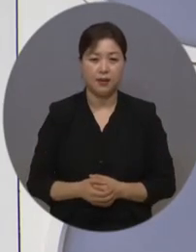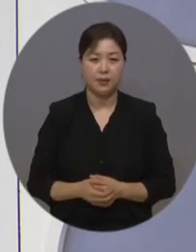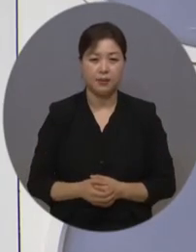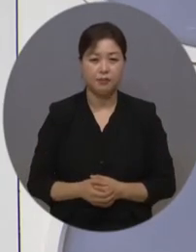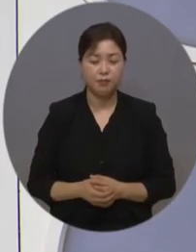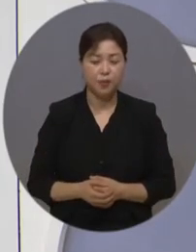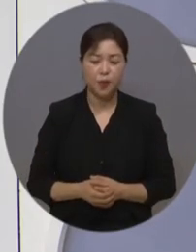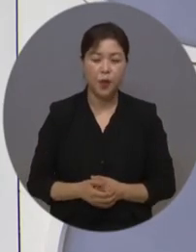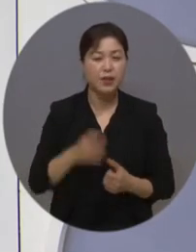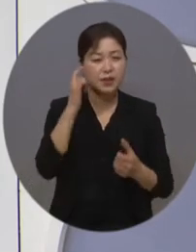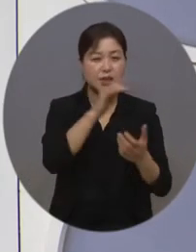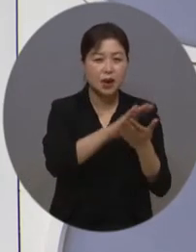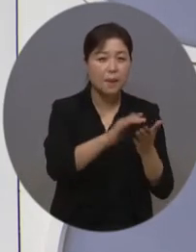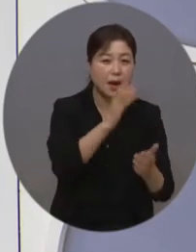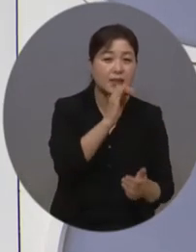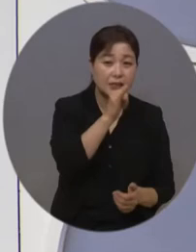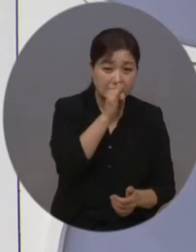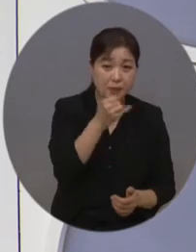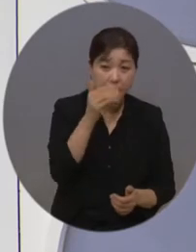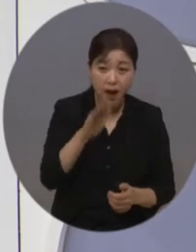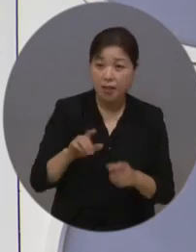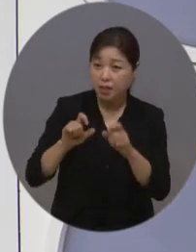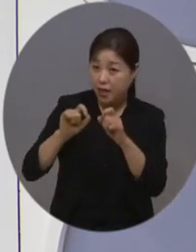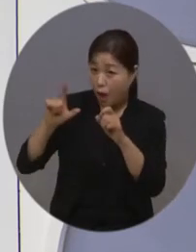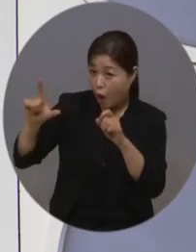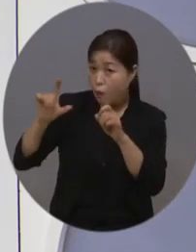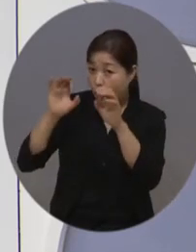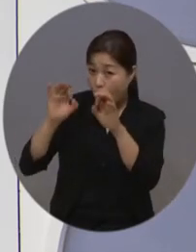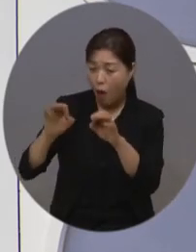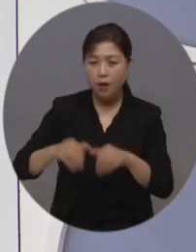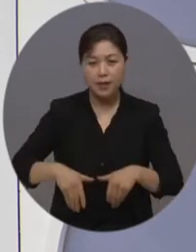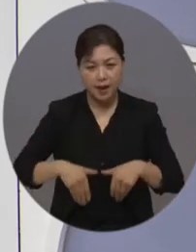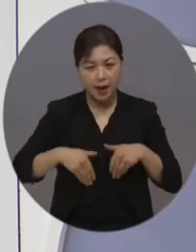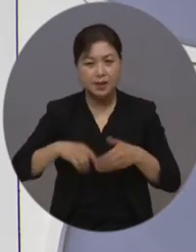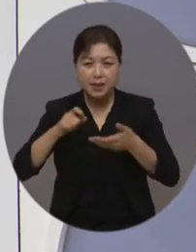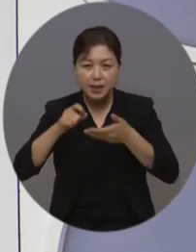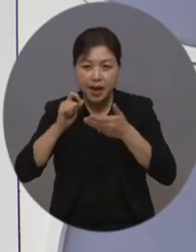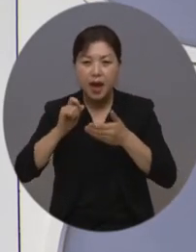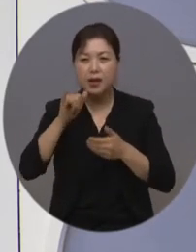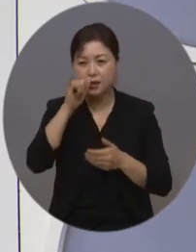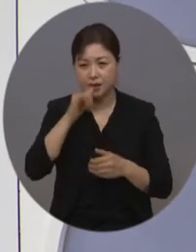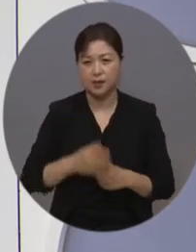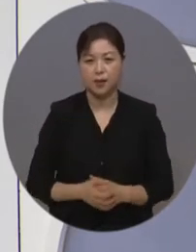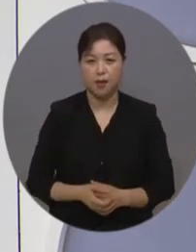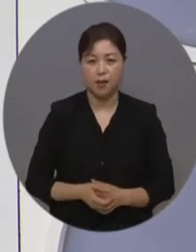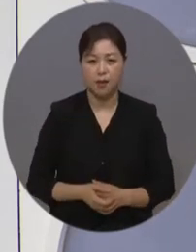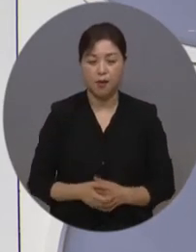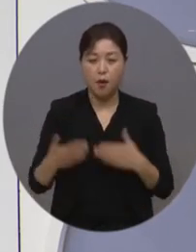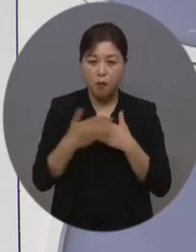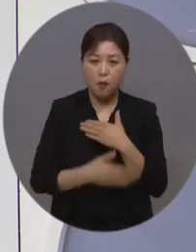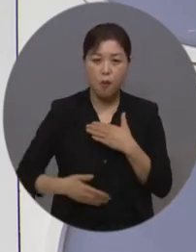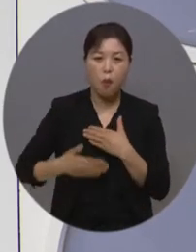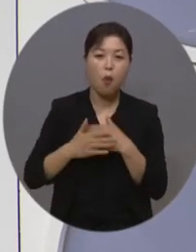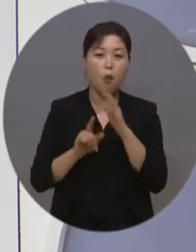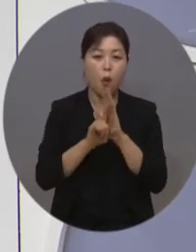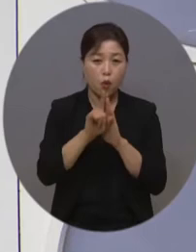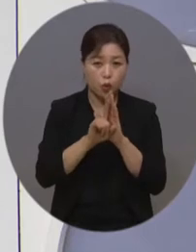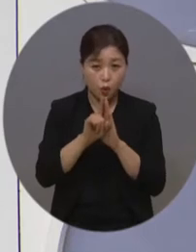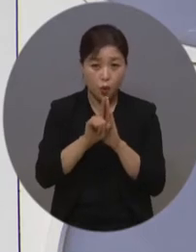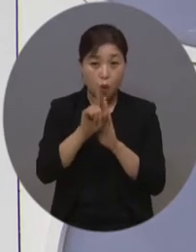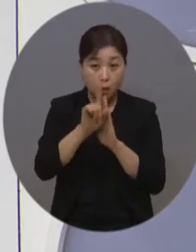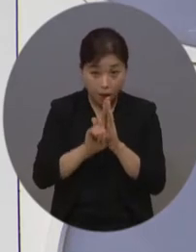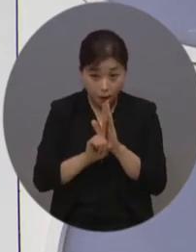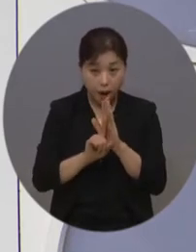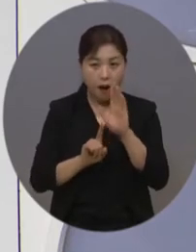그렇죠. 따뜻한 차를 마시는데 예, 예. 우리도 정말 1도가 그렇게 엄청난 차이가